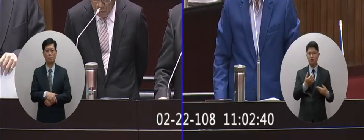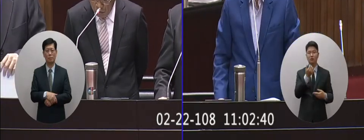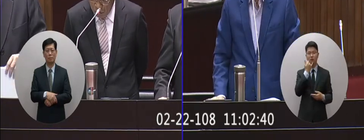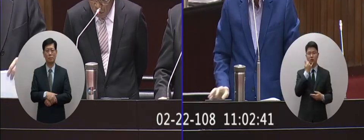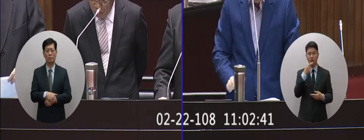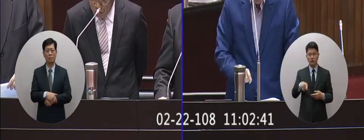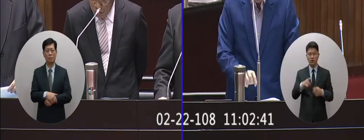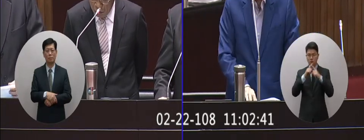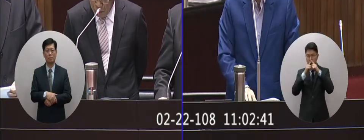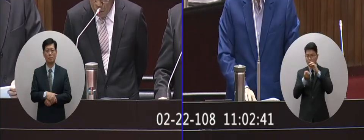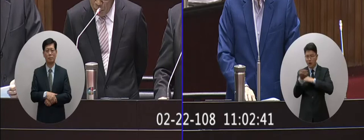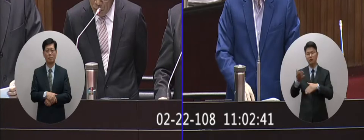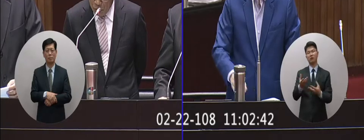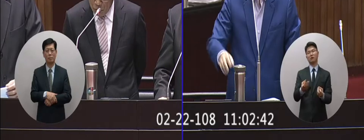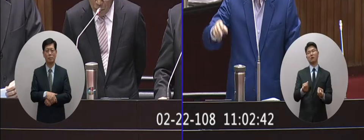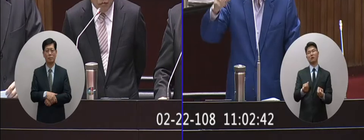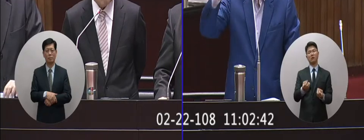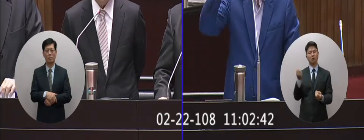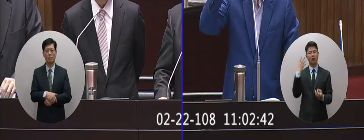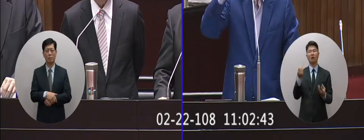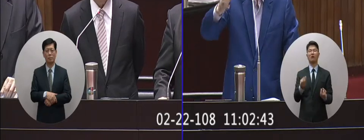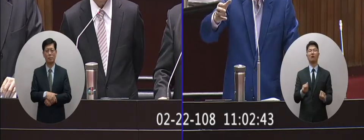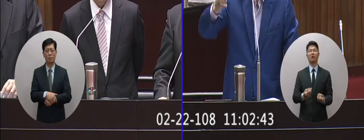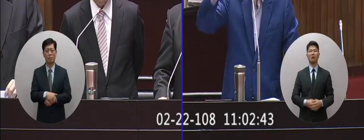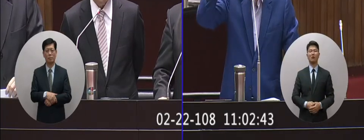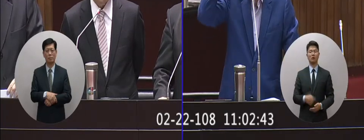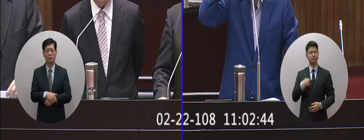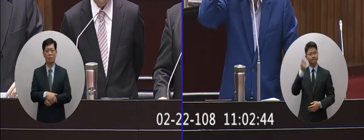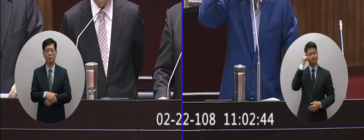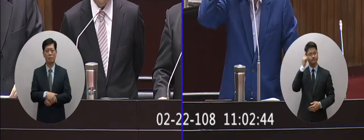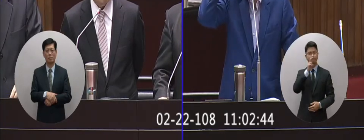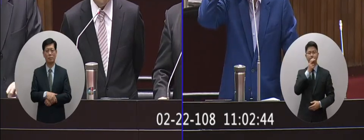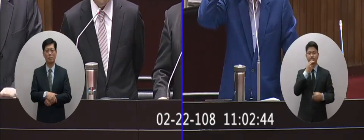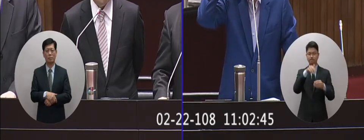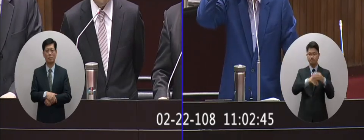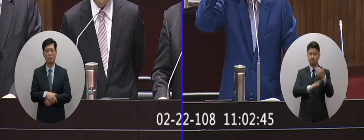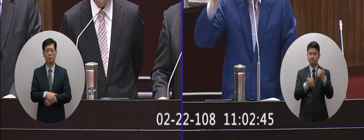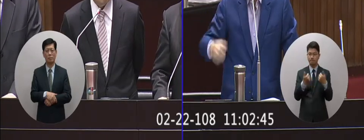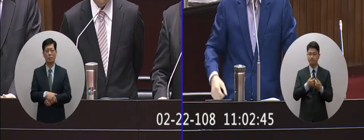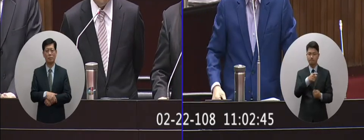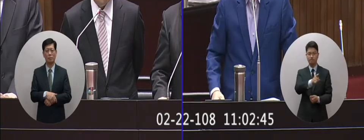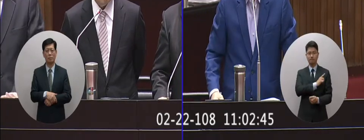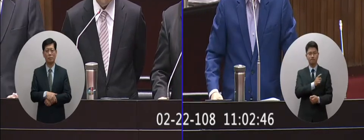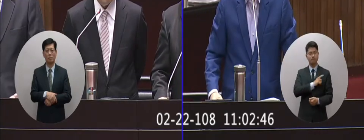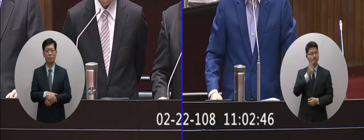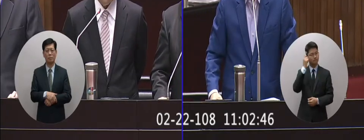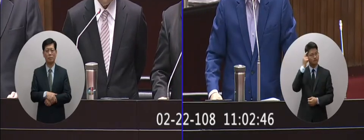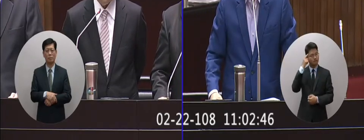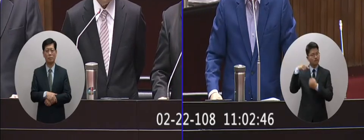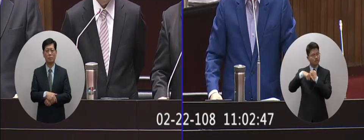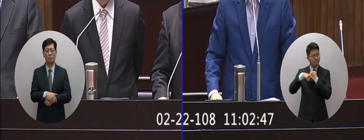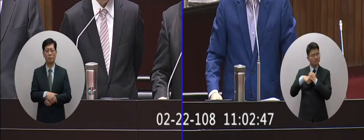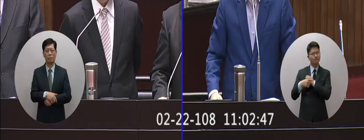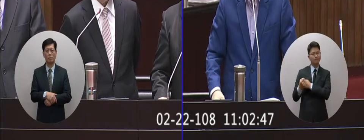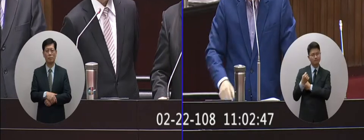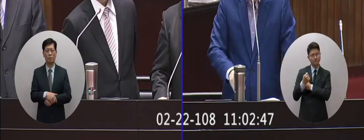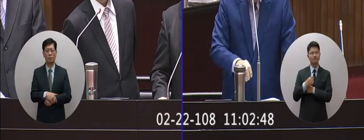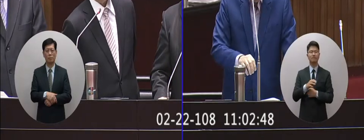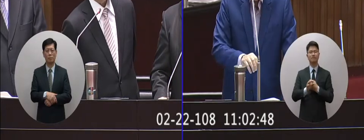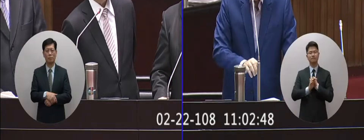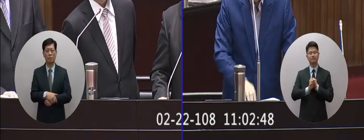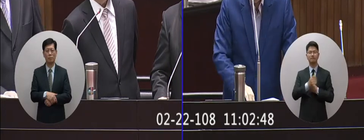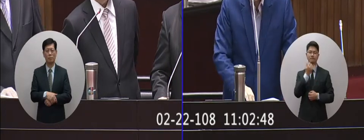题，我们为什么？我是觉得中选会真的花一点，用功一点，花点脑